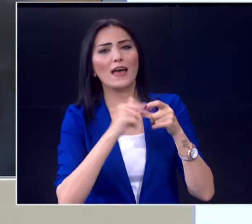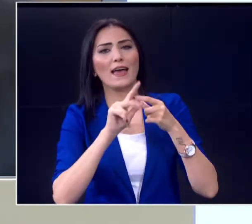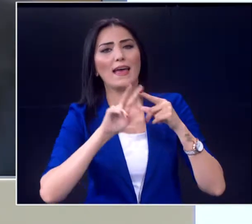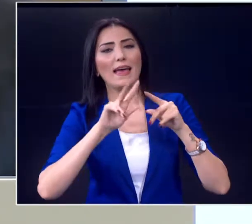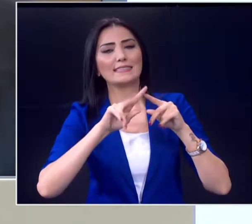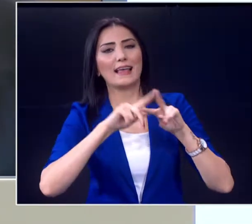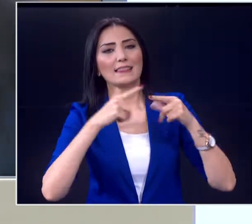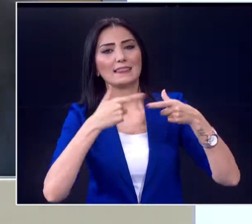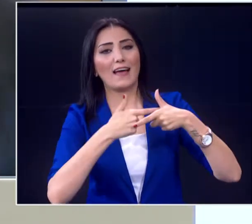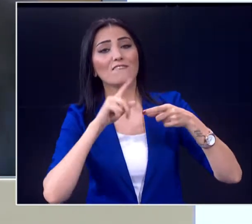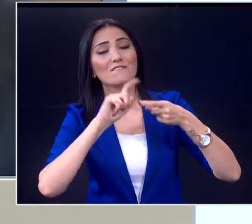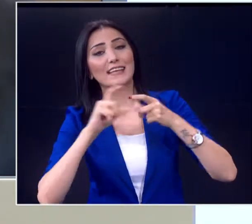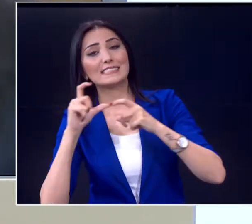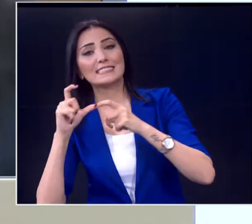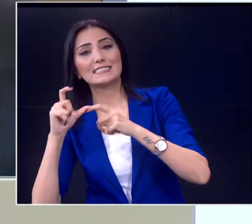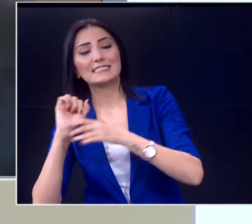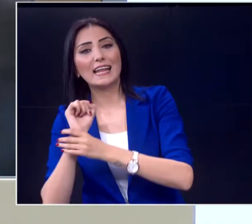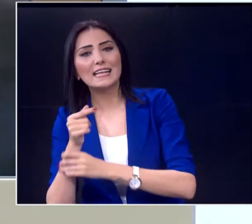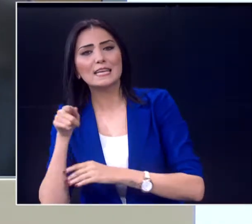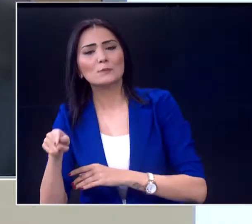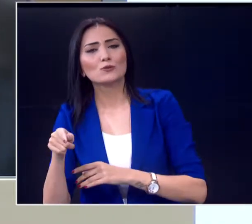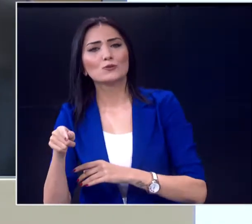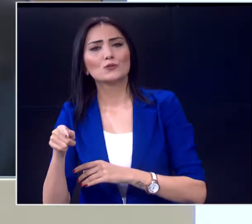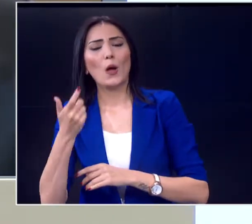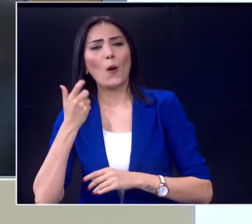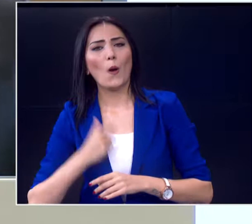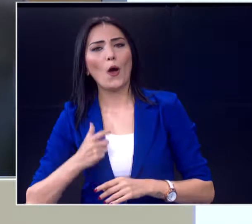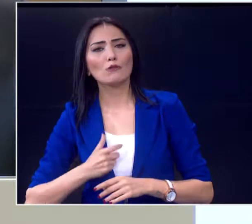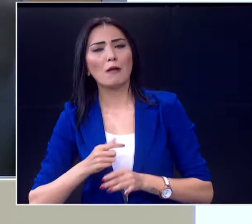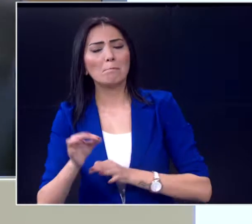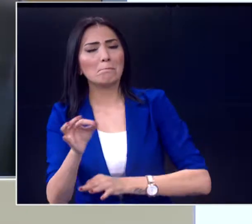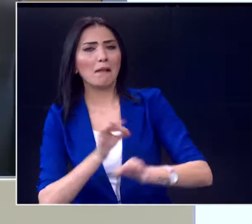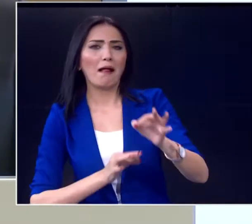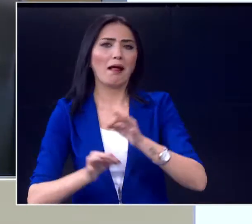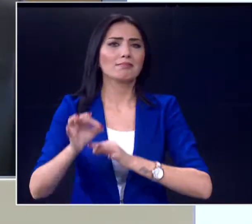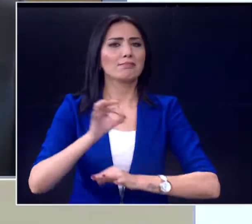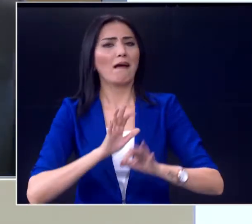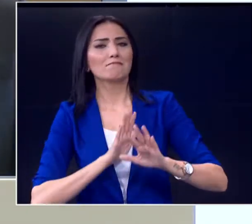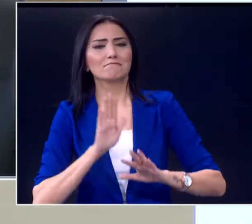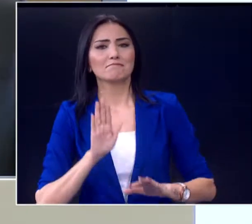sanatkarlarımıza sektöre özel planlar geliştiriyoruz.